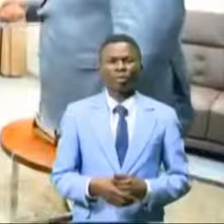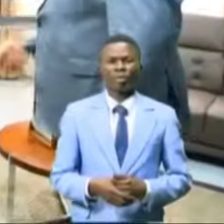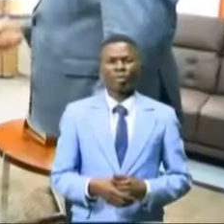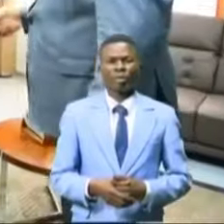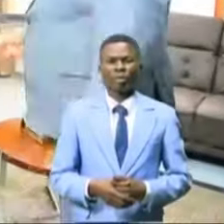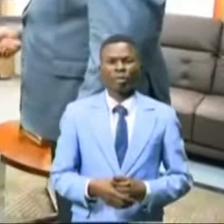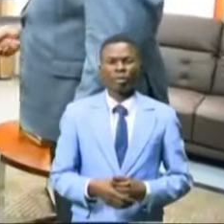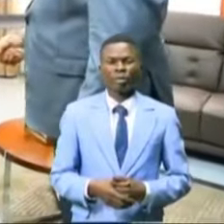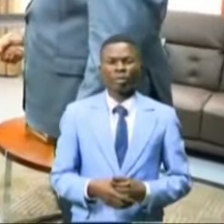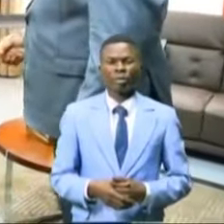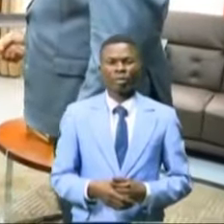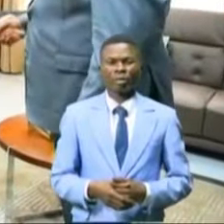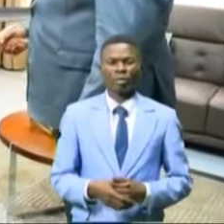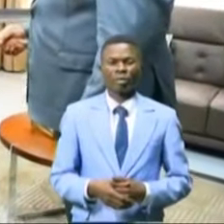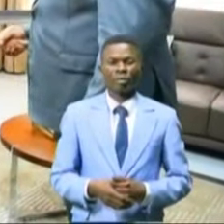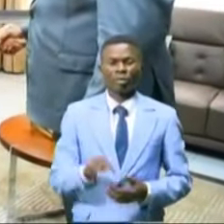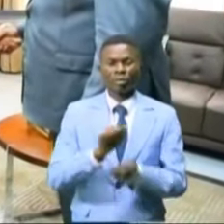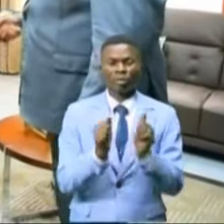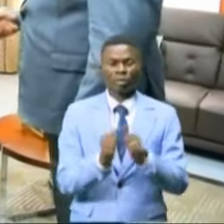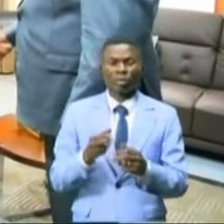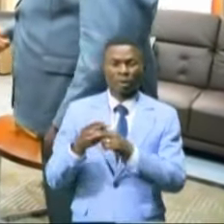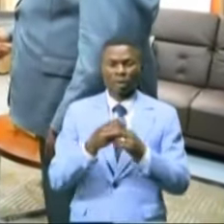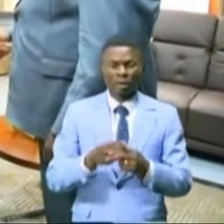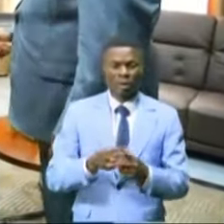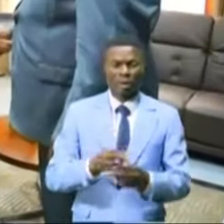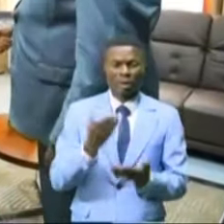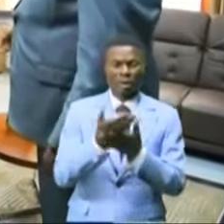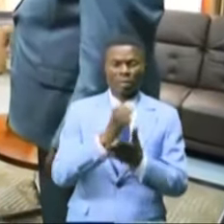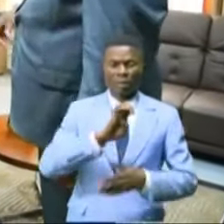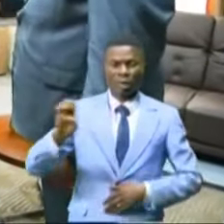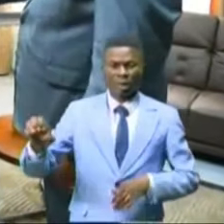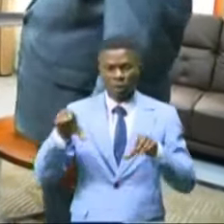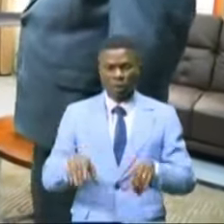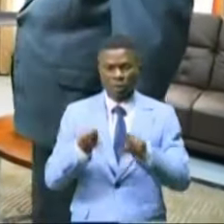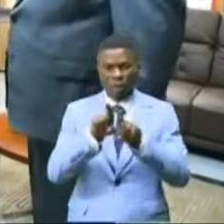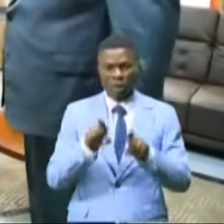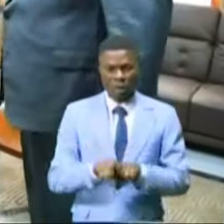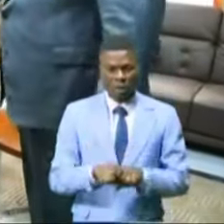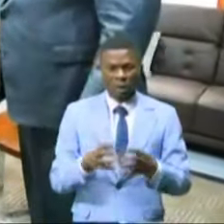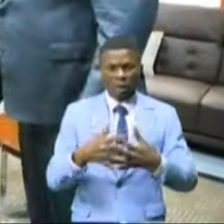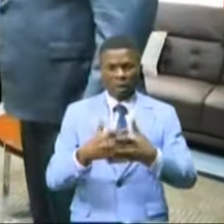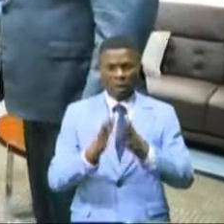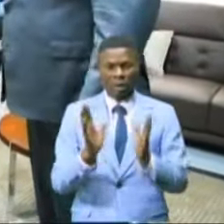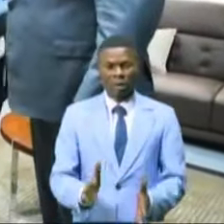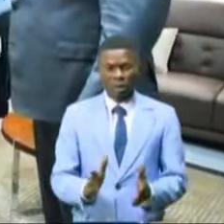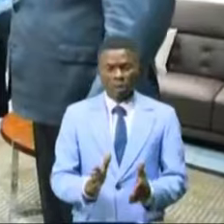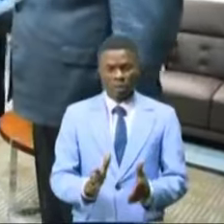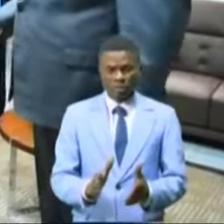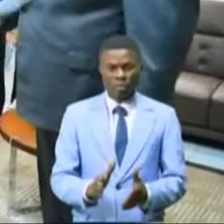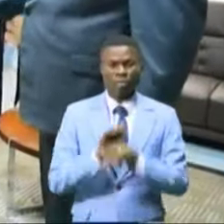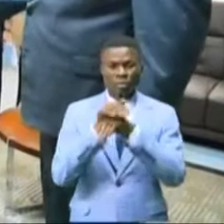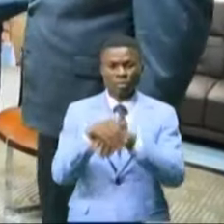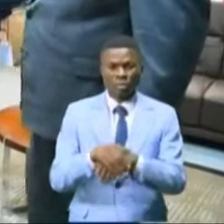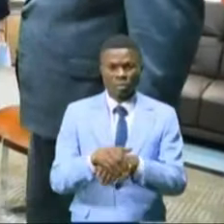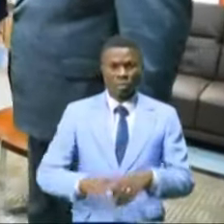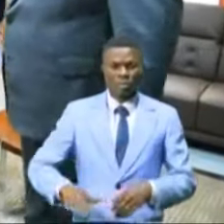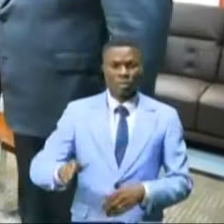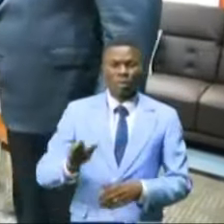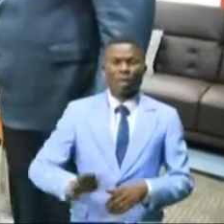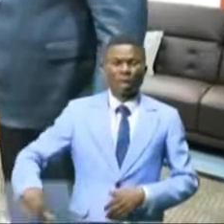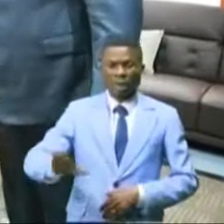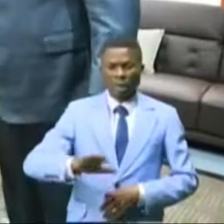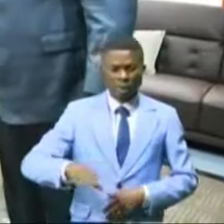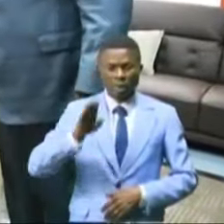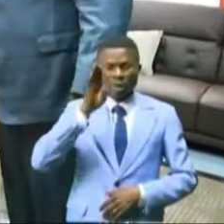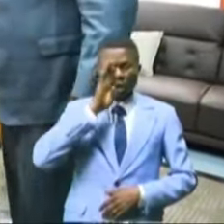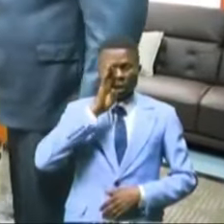Plusieurs points, notamment la situation sécuritaire dans l'est du pays, mais aussi le partenariat auquel est engagé le Royaume de Belgique, dans